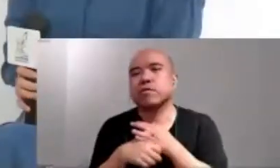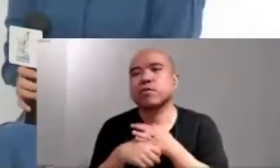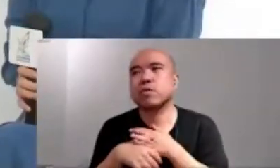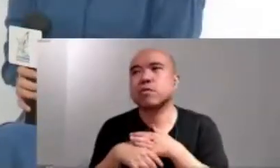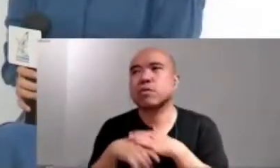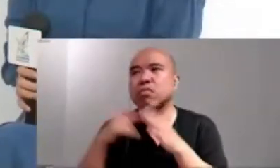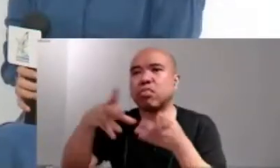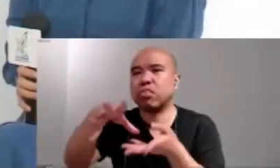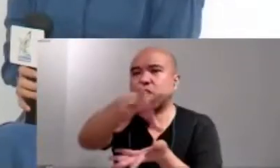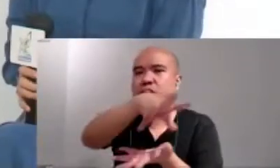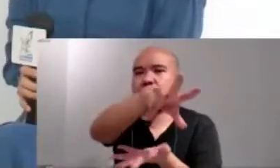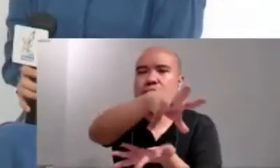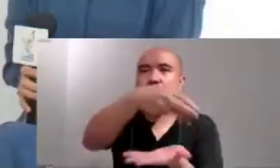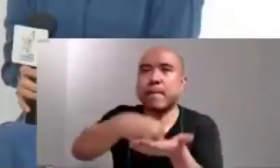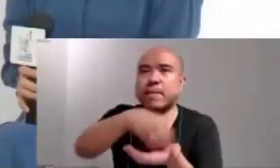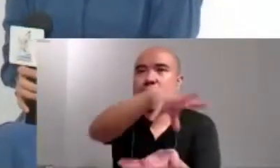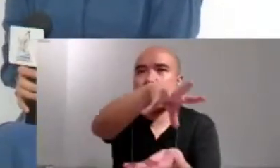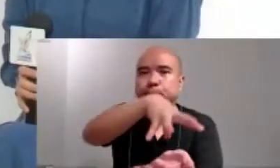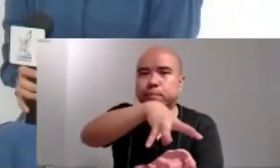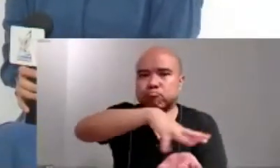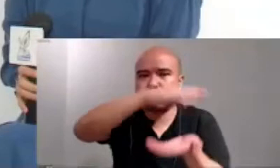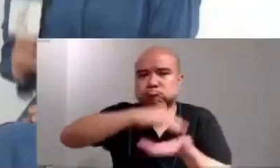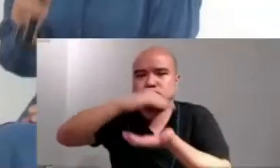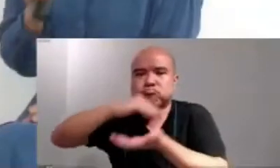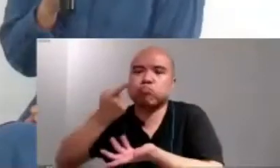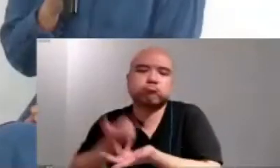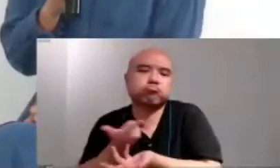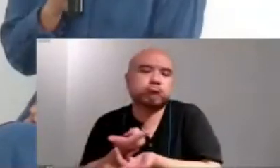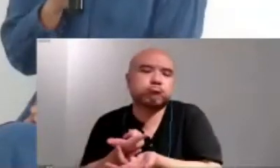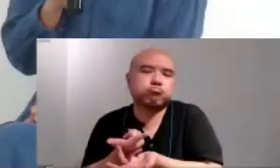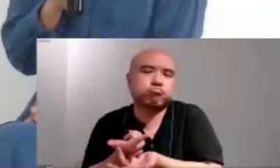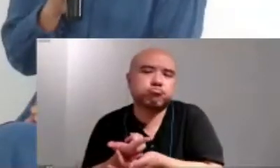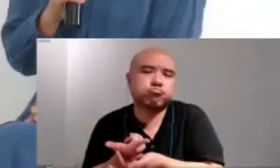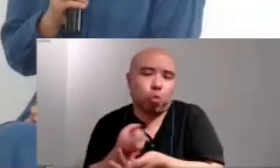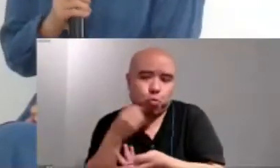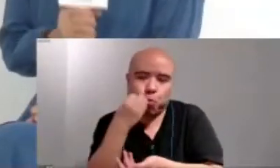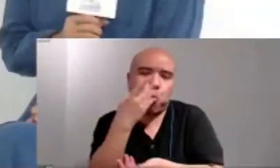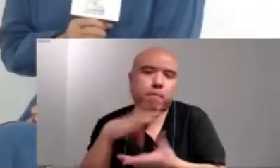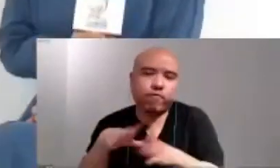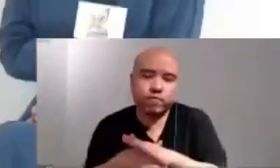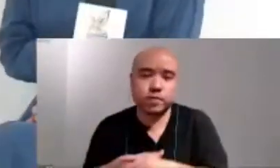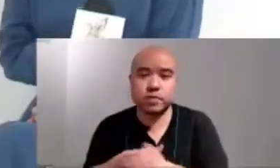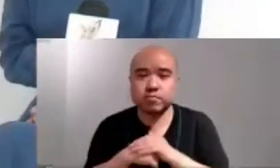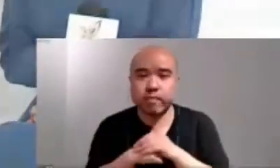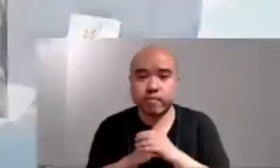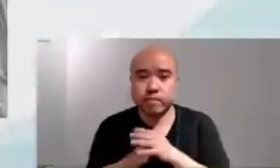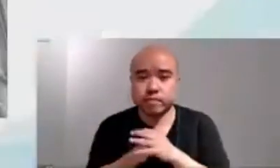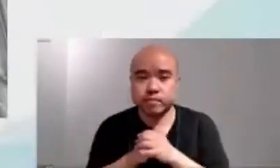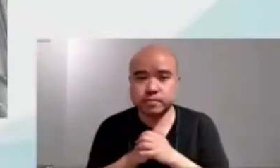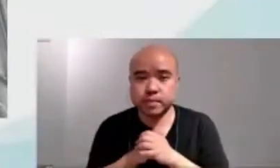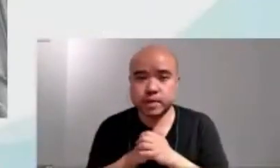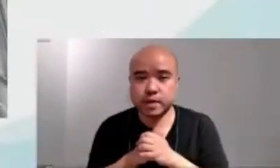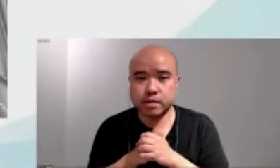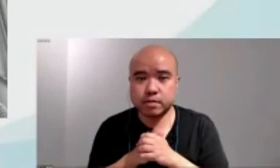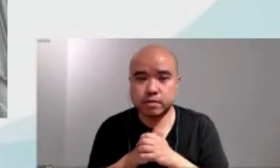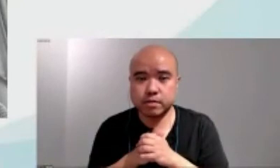非常之高噶。香港好啊，唔该晒 Van 嘅分享。跟住以下落嚟咧，我哋都希望你可以留步啦，我哋都